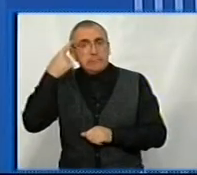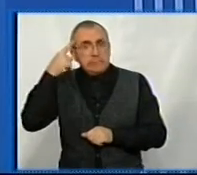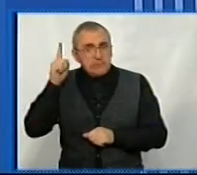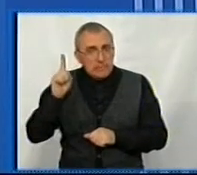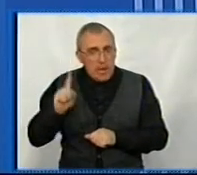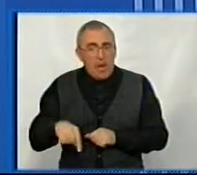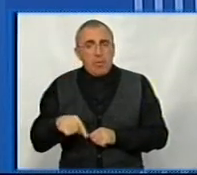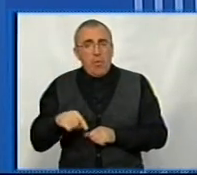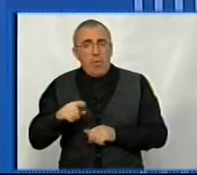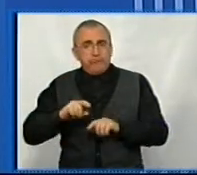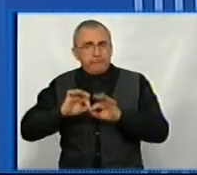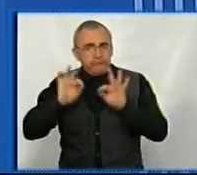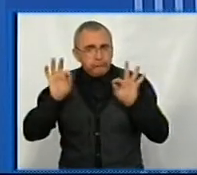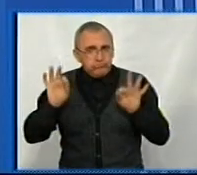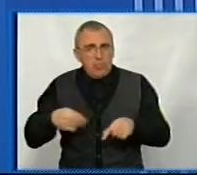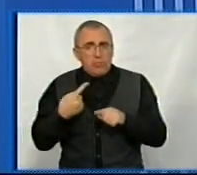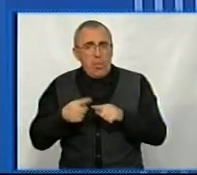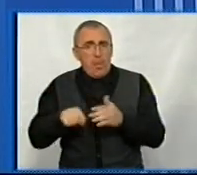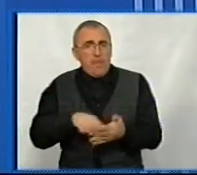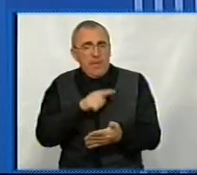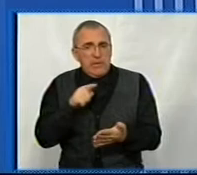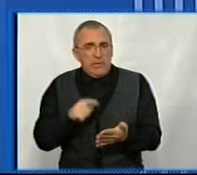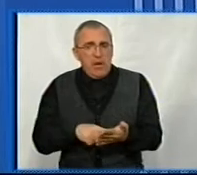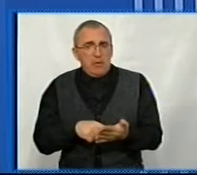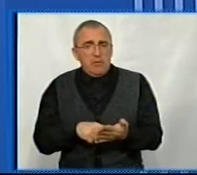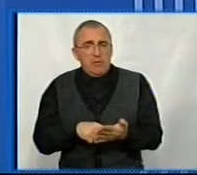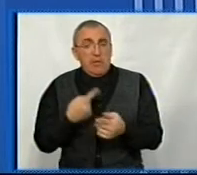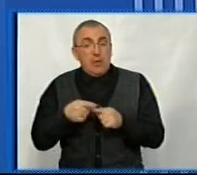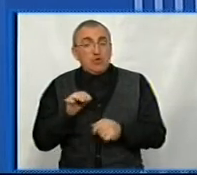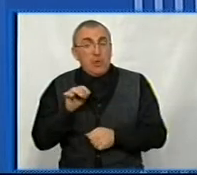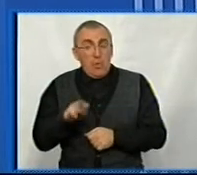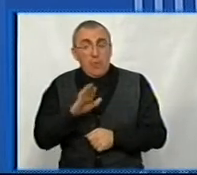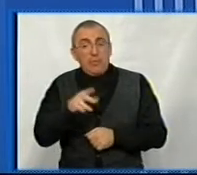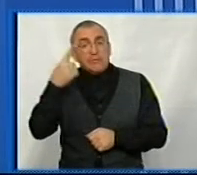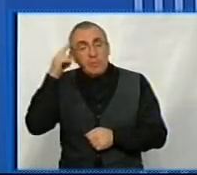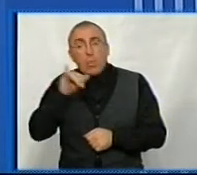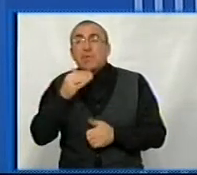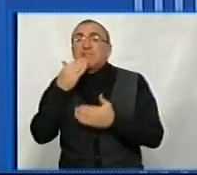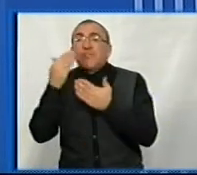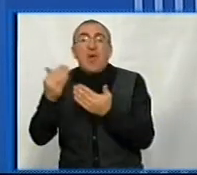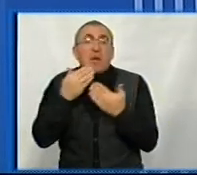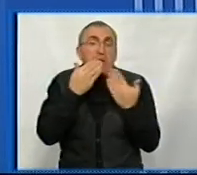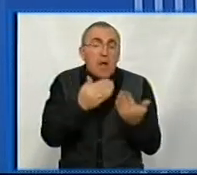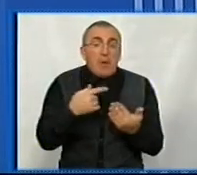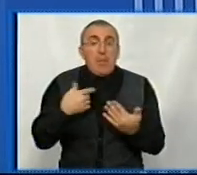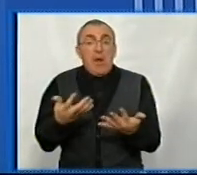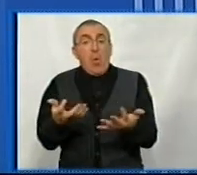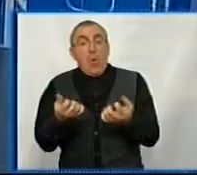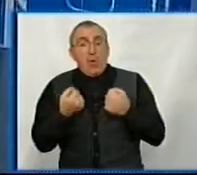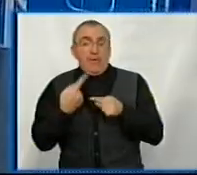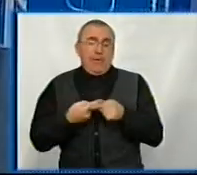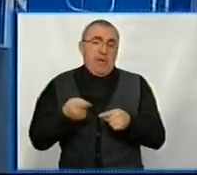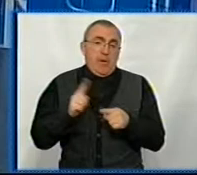знають, вони обізнані в цьому питанні. І таким чином діти знають, куди звертатися, і ми отримуємо